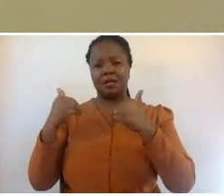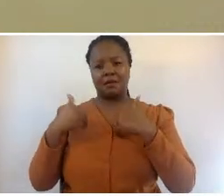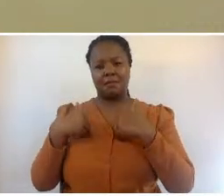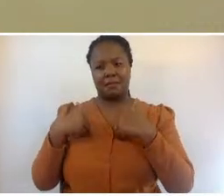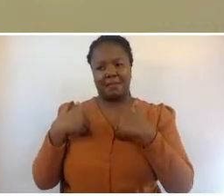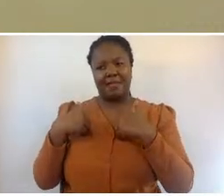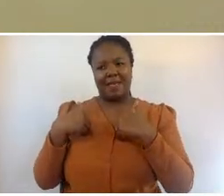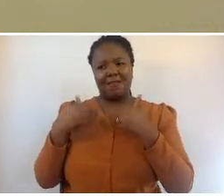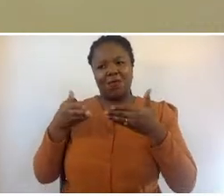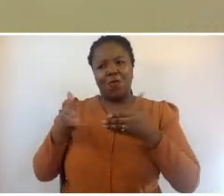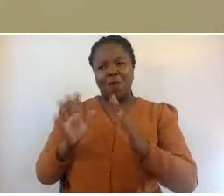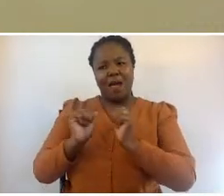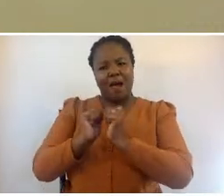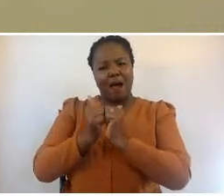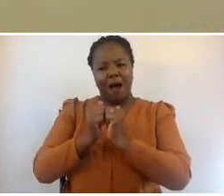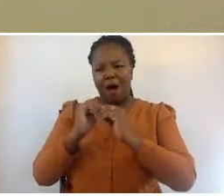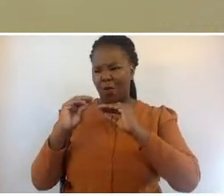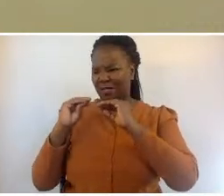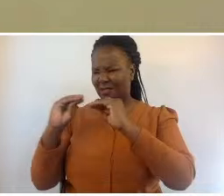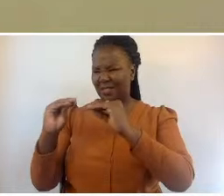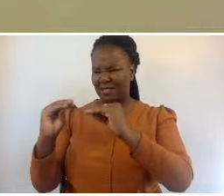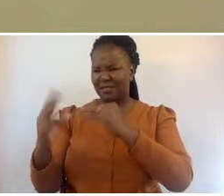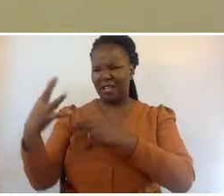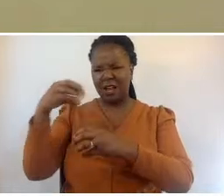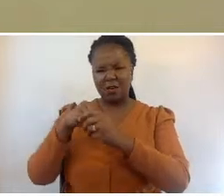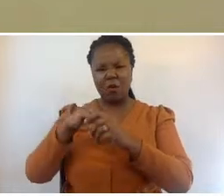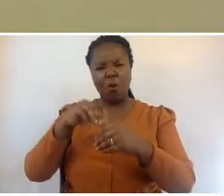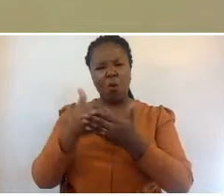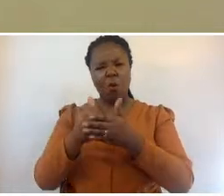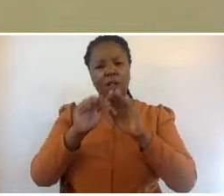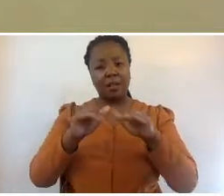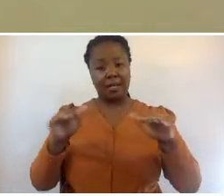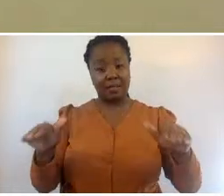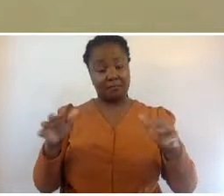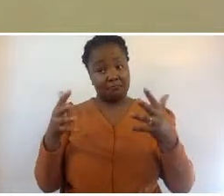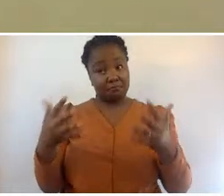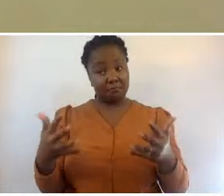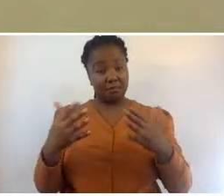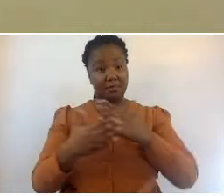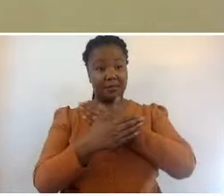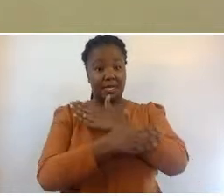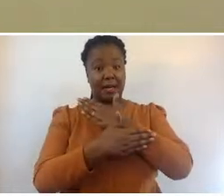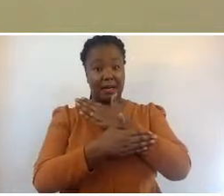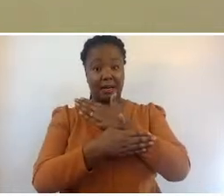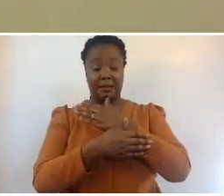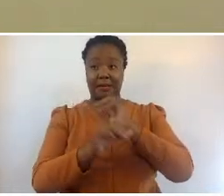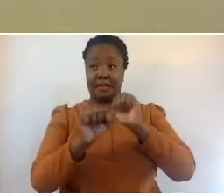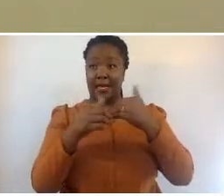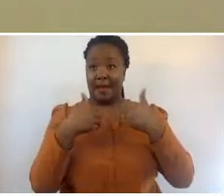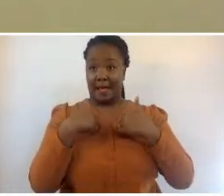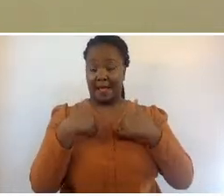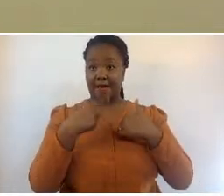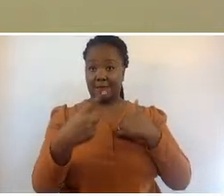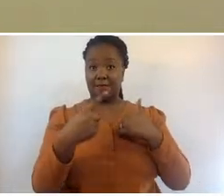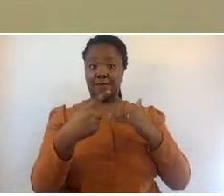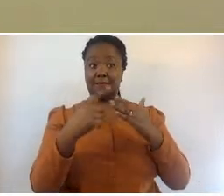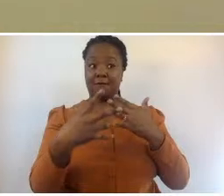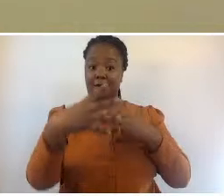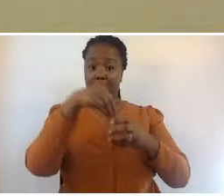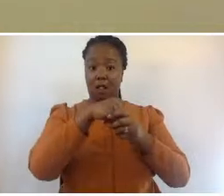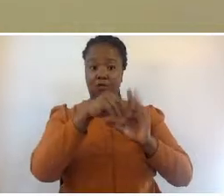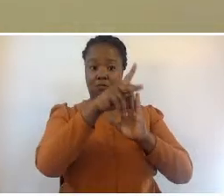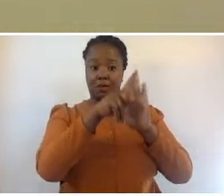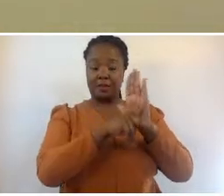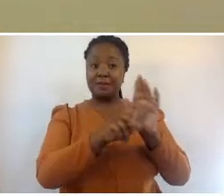pour enseigner de façon inclusive. De même, un pays pourrait avoir des politiques inclusives, mais les contraintes pesant sur les ressources signifient que l'écart entre